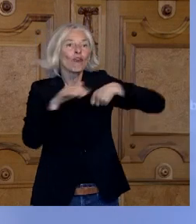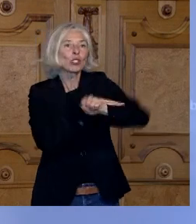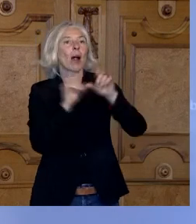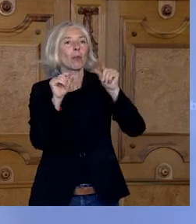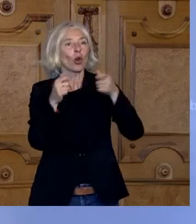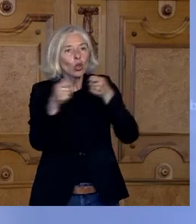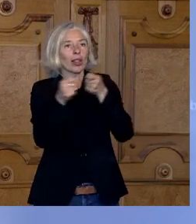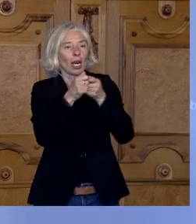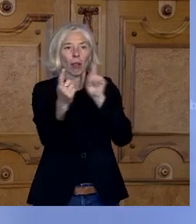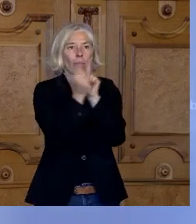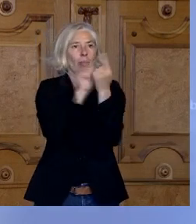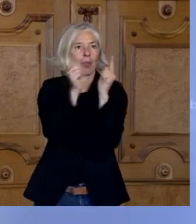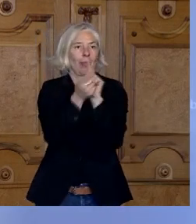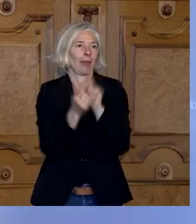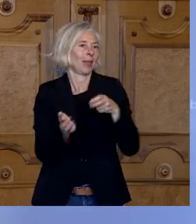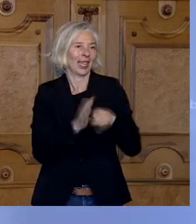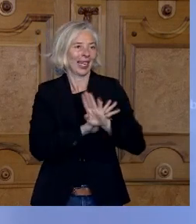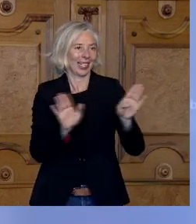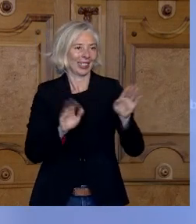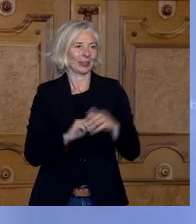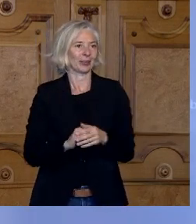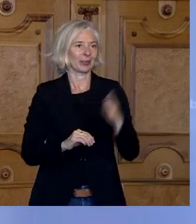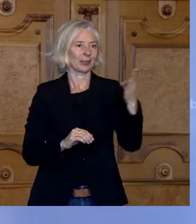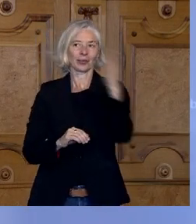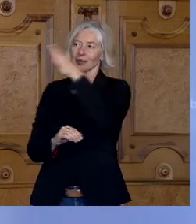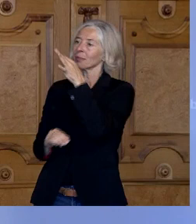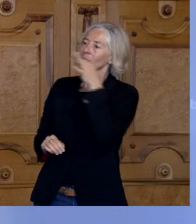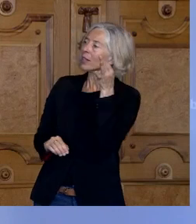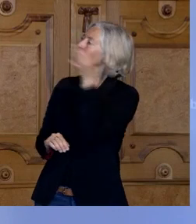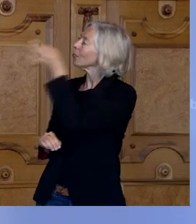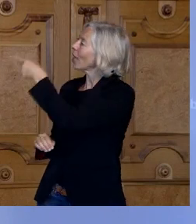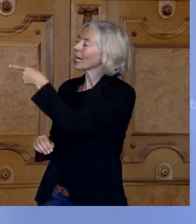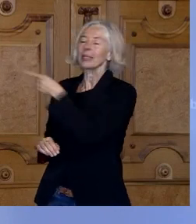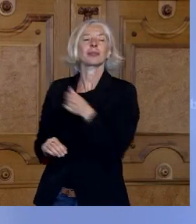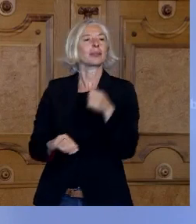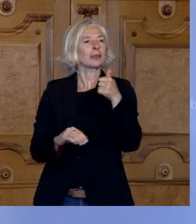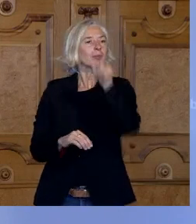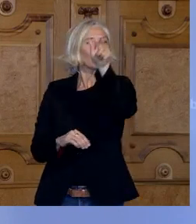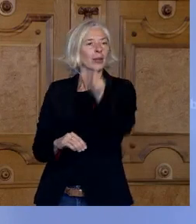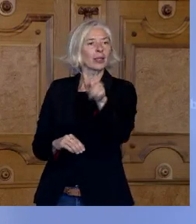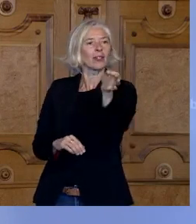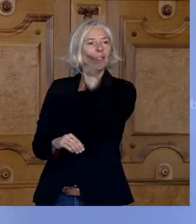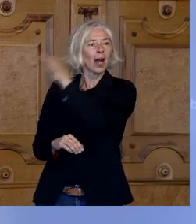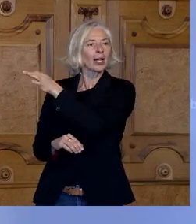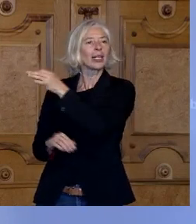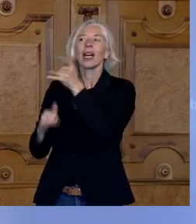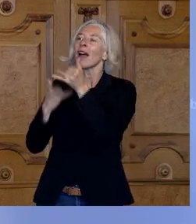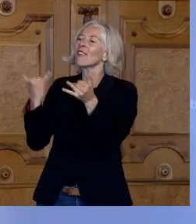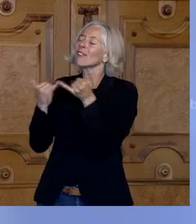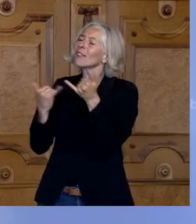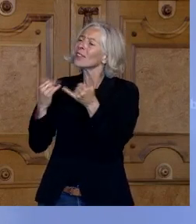Wir haben eine Frage von Franziska Megerle von RT1. Sie fragt, wie viele Besucher können denn